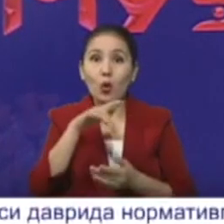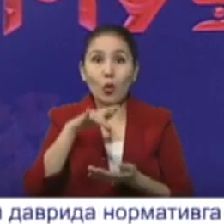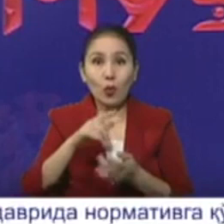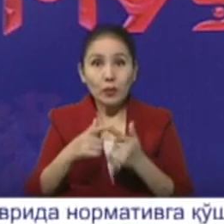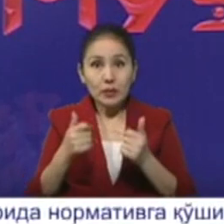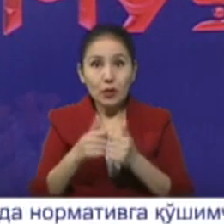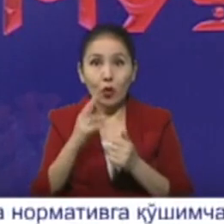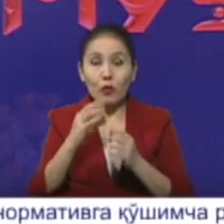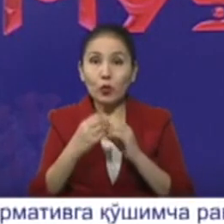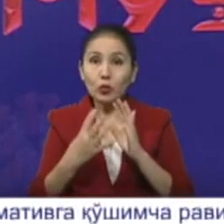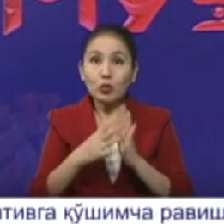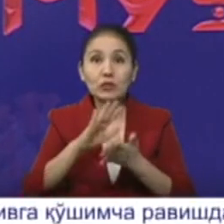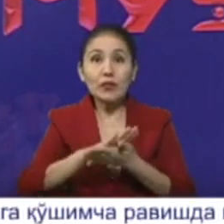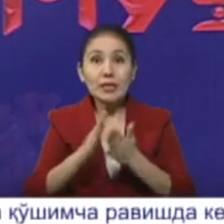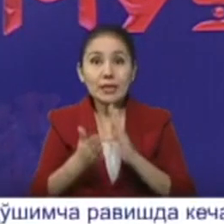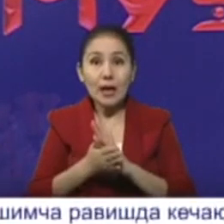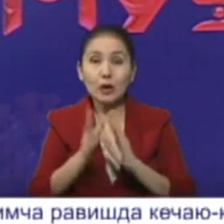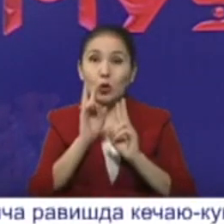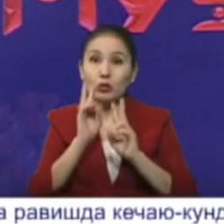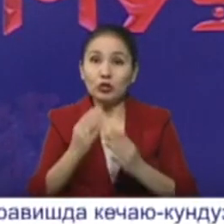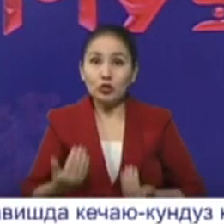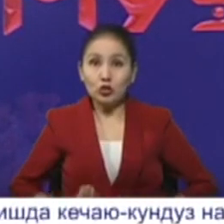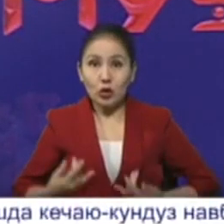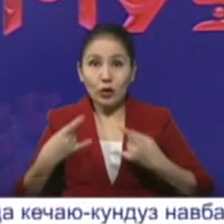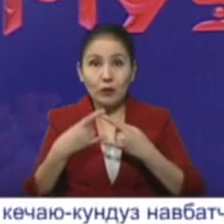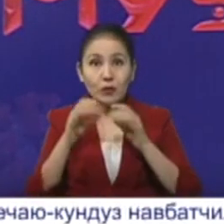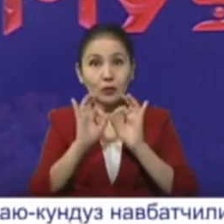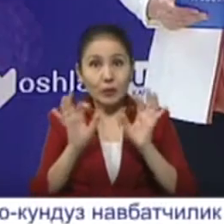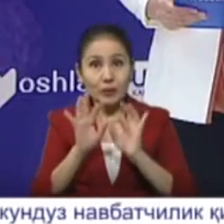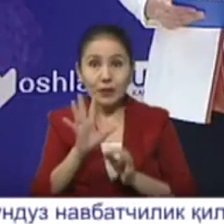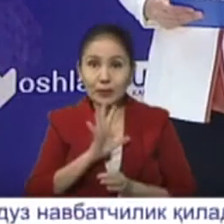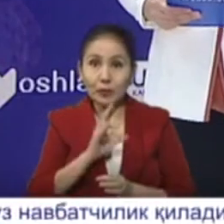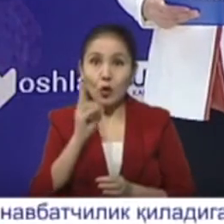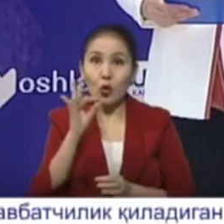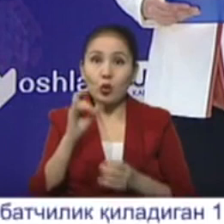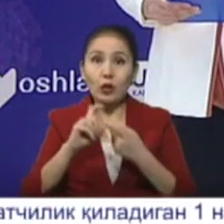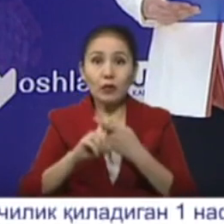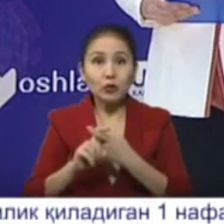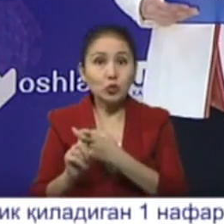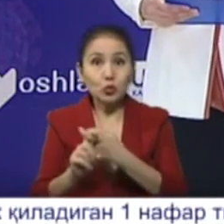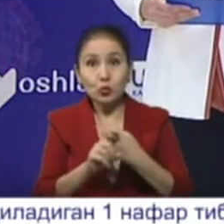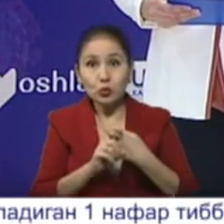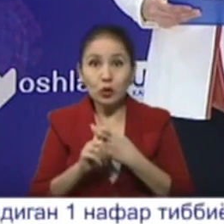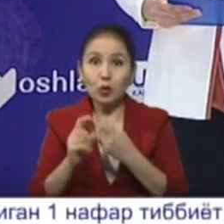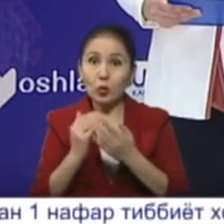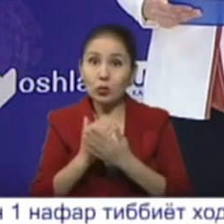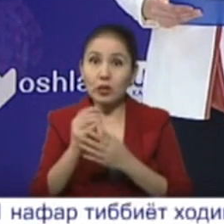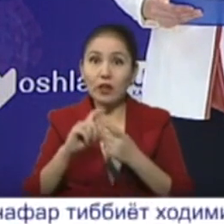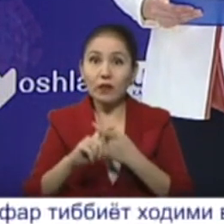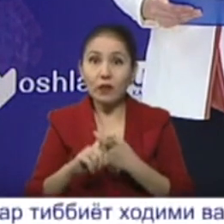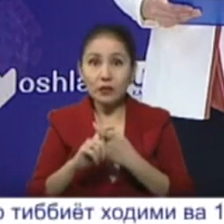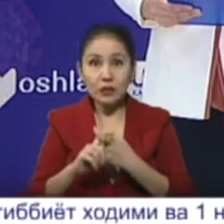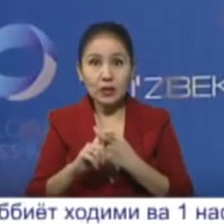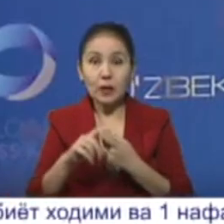shtabidan COVID-19 vaziyat ko'rsatuvini jonli efir orqali tomosha qildingiz. Koronavirus yuquvchanligi o'ta yuqori infeksiya